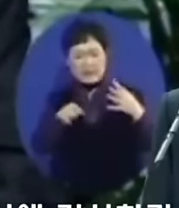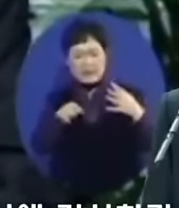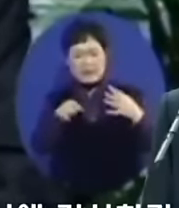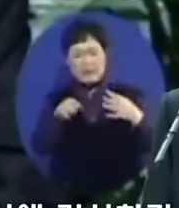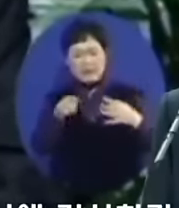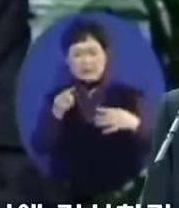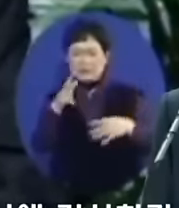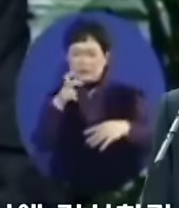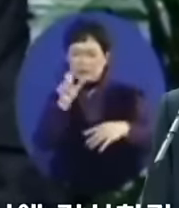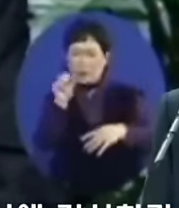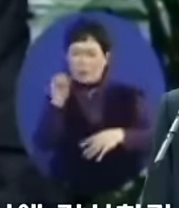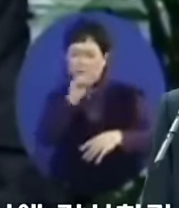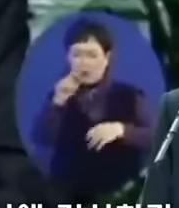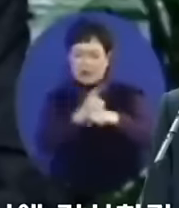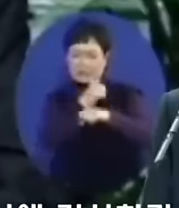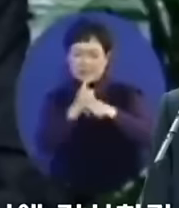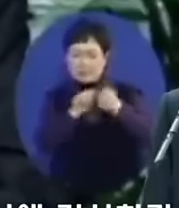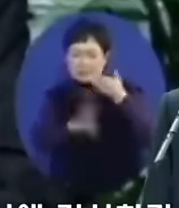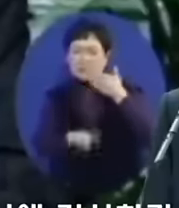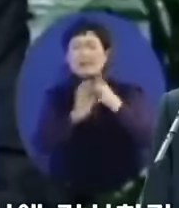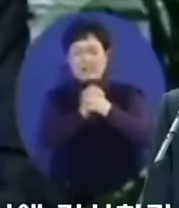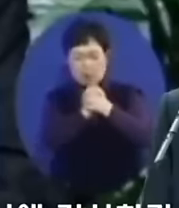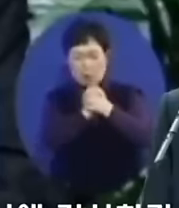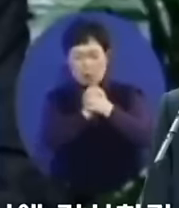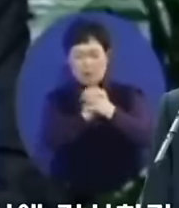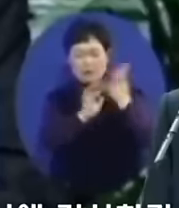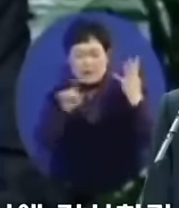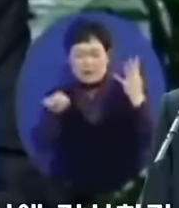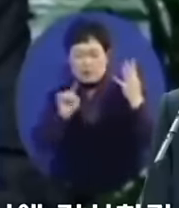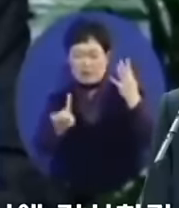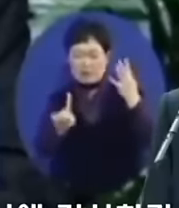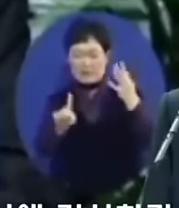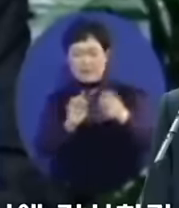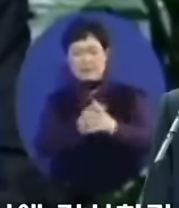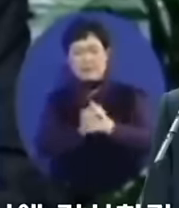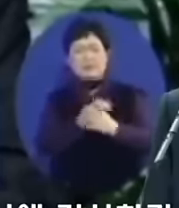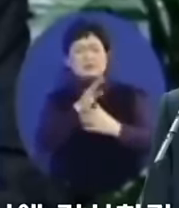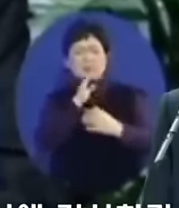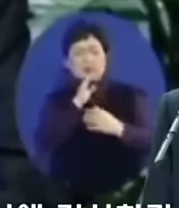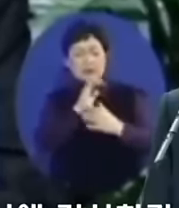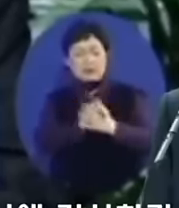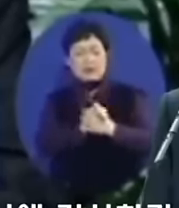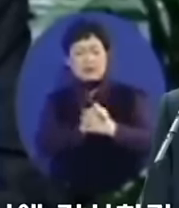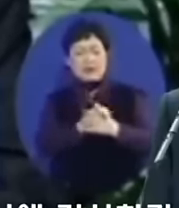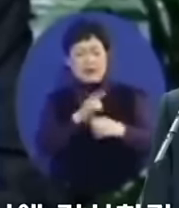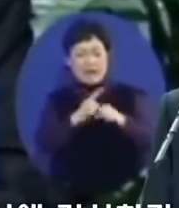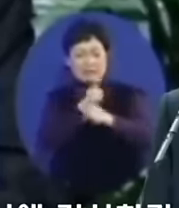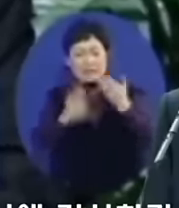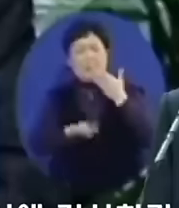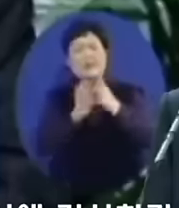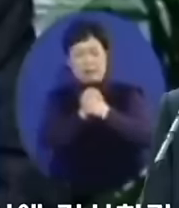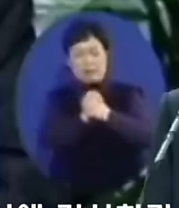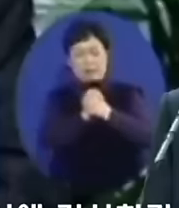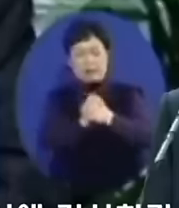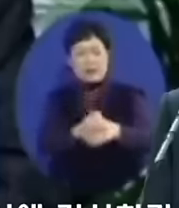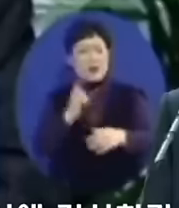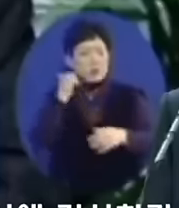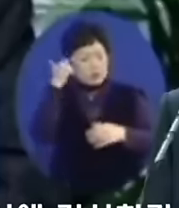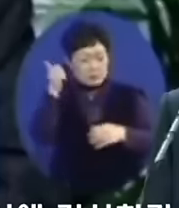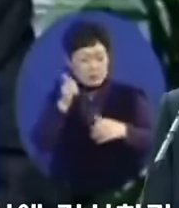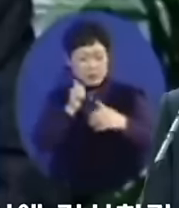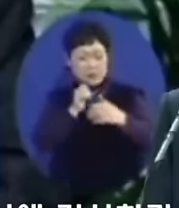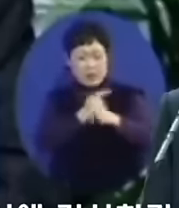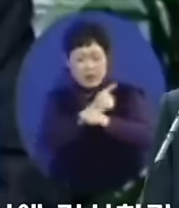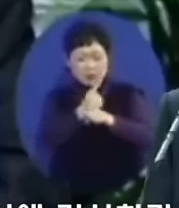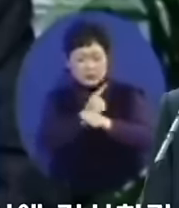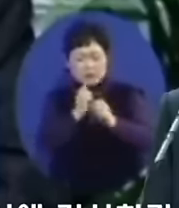75%가 하루에 1시간 미만 기도한다고 말했었습니다. 국민일보 2009년 3월 12일자이겠습니다. 목사가 1시간